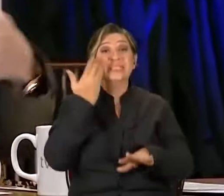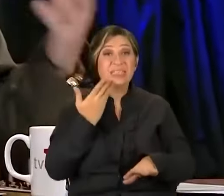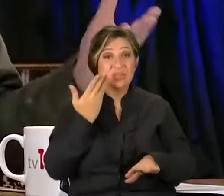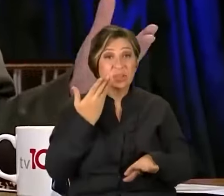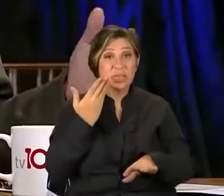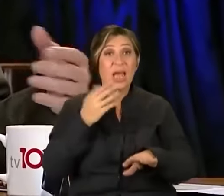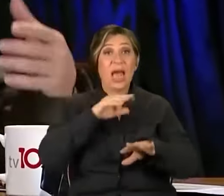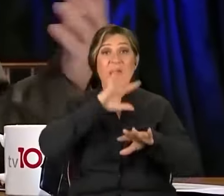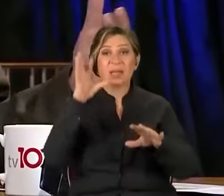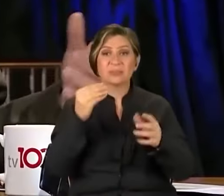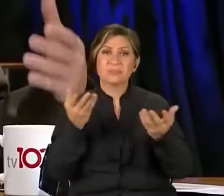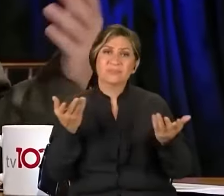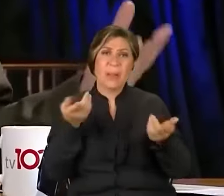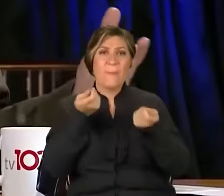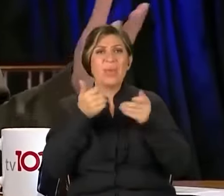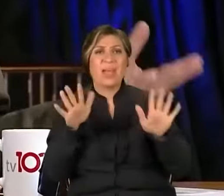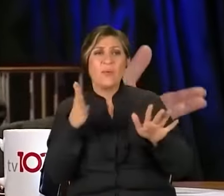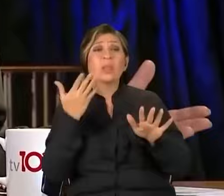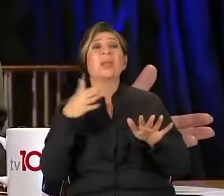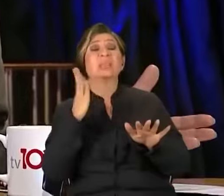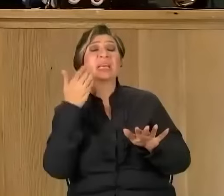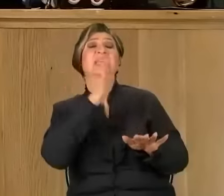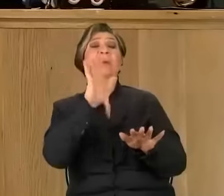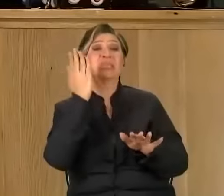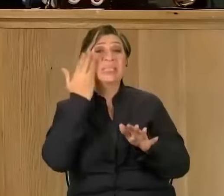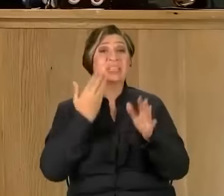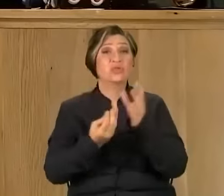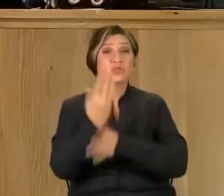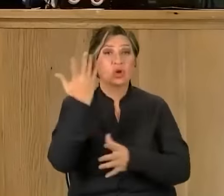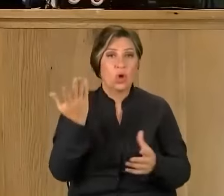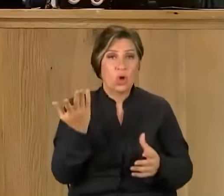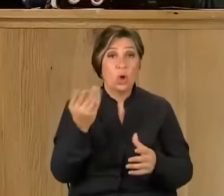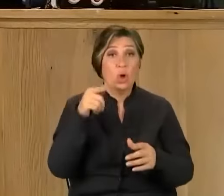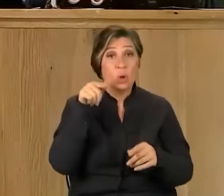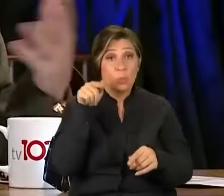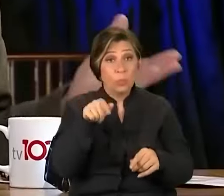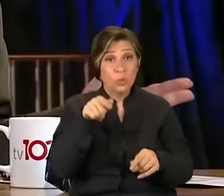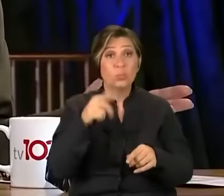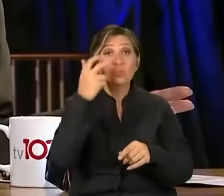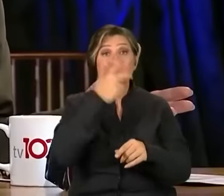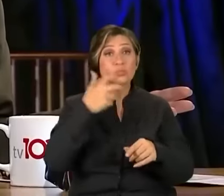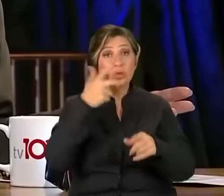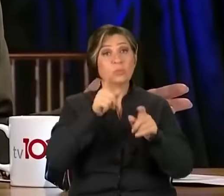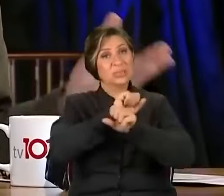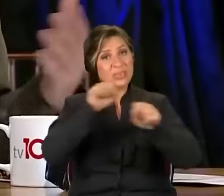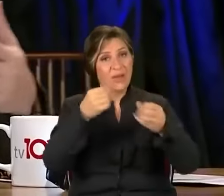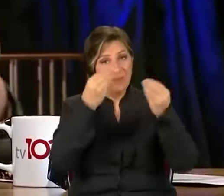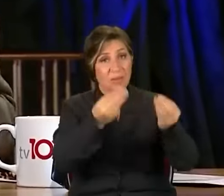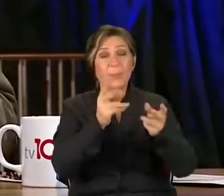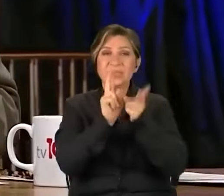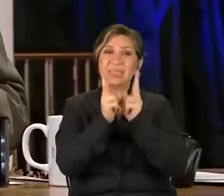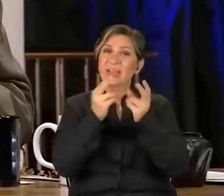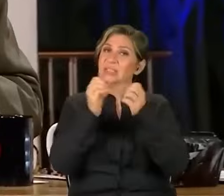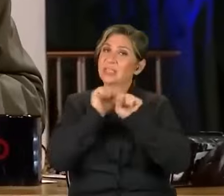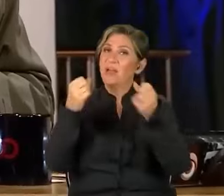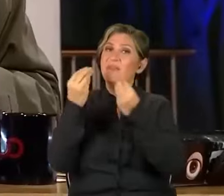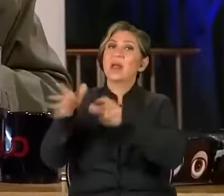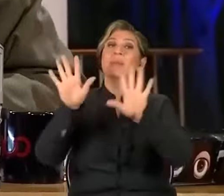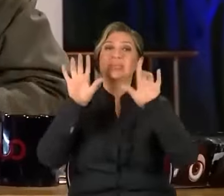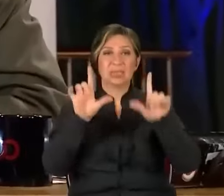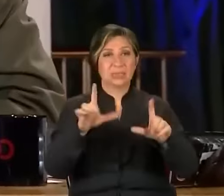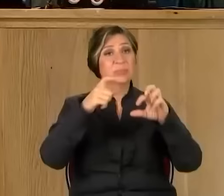şeyi hakir gören, bedava değilse gitmeyen bir seyirci ortaya çıkıyor. Bunun, hadi müziğe bu zarar verildi ama tiyatroya verilmemesi